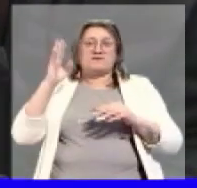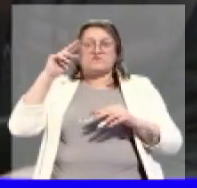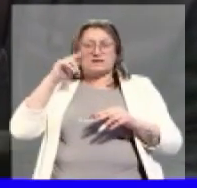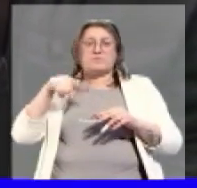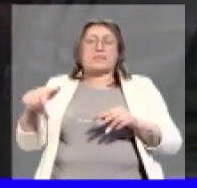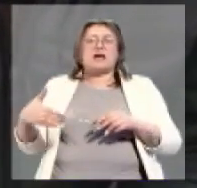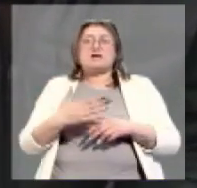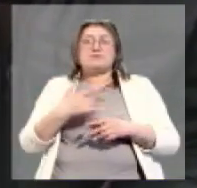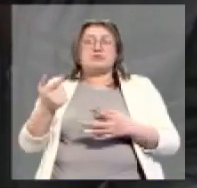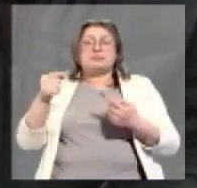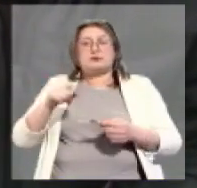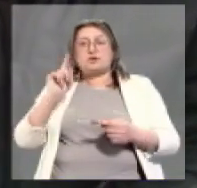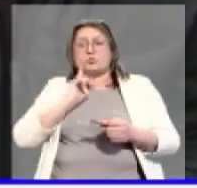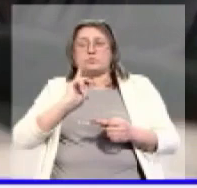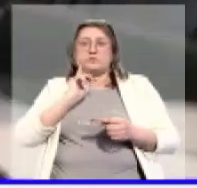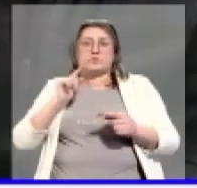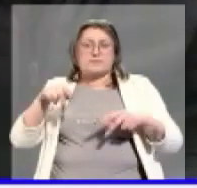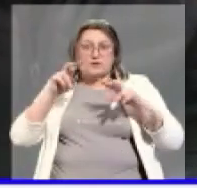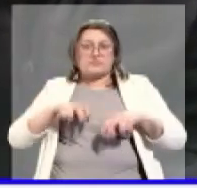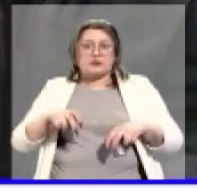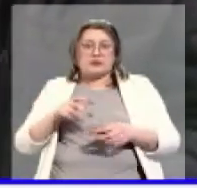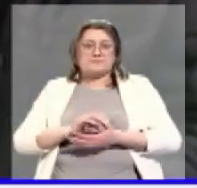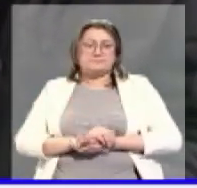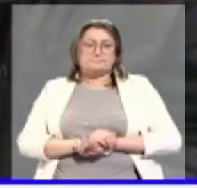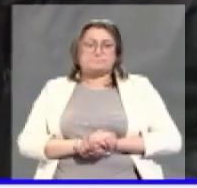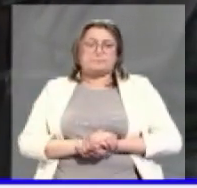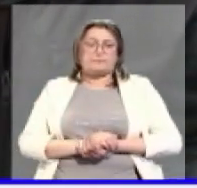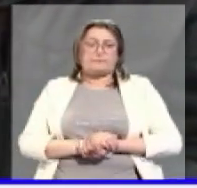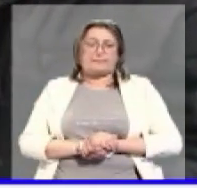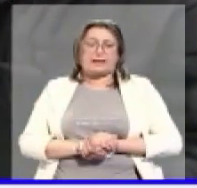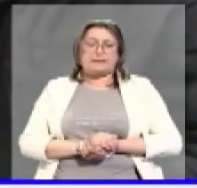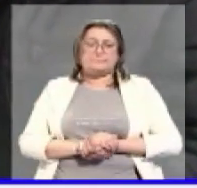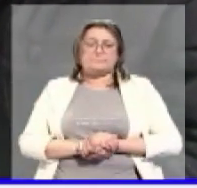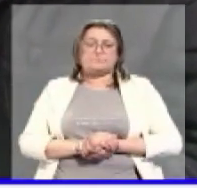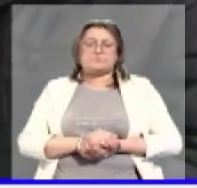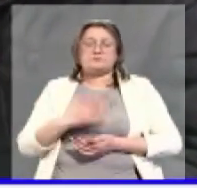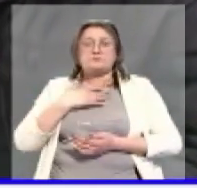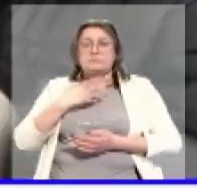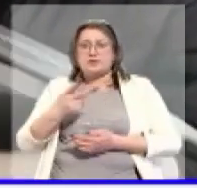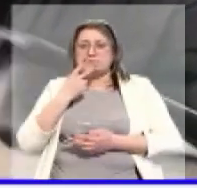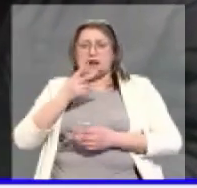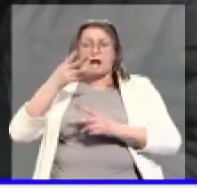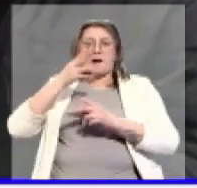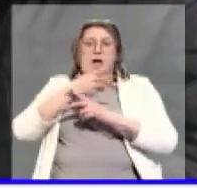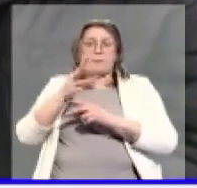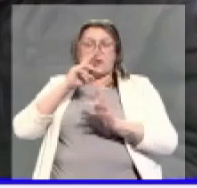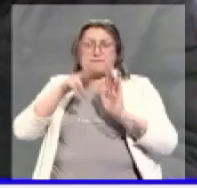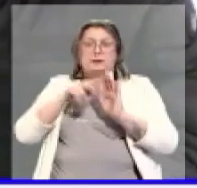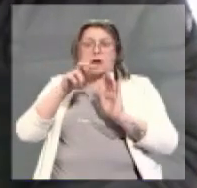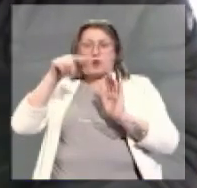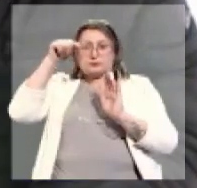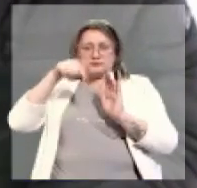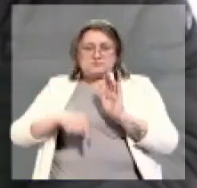Мына құрылғы мұздың астына камера жіберу арқылы балықтардың санын анықтаймыз. Және осы бір бөлікте балықтың қай түрі судың қай